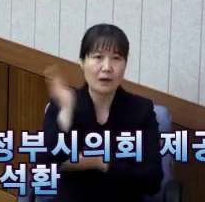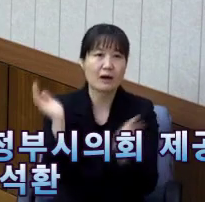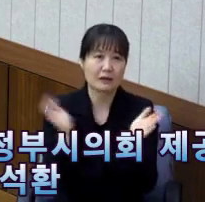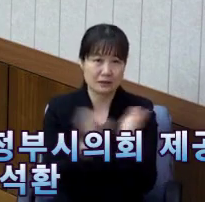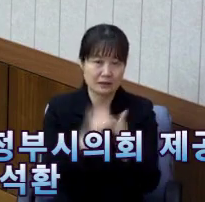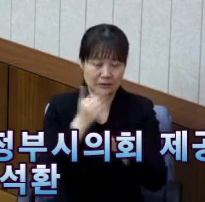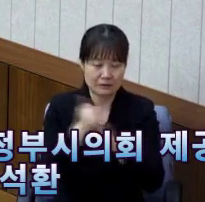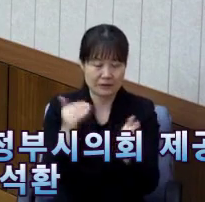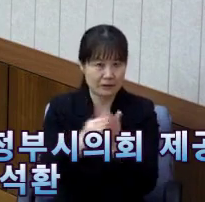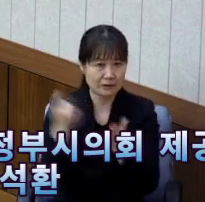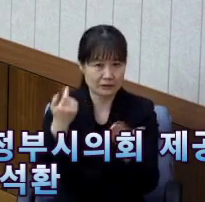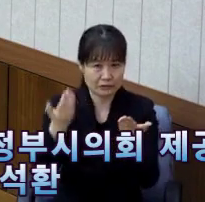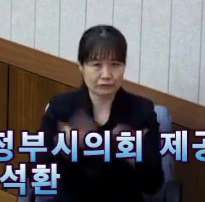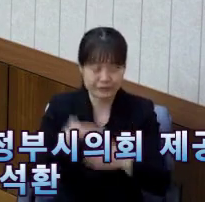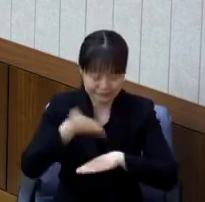끝까지 경청해 주셔서 감사합니다